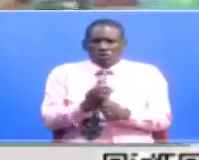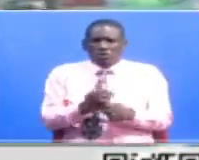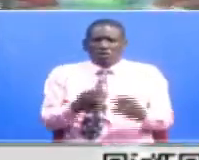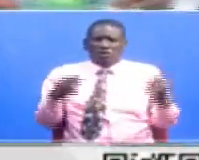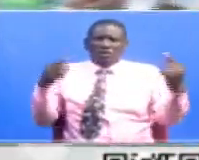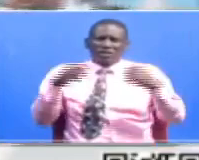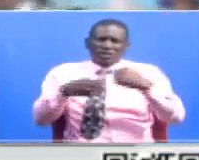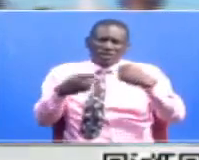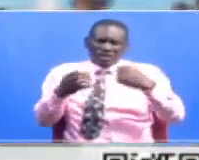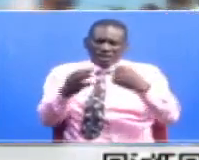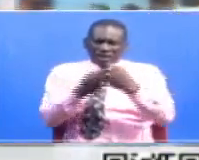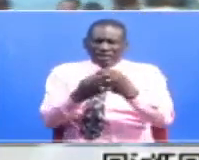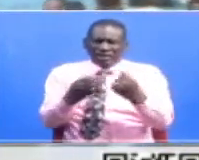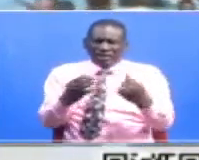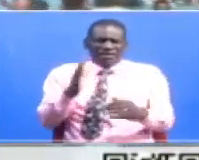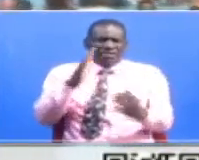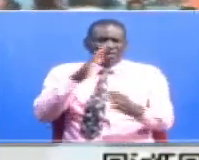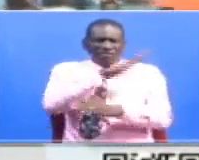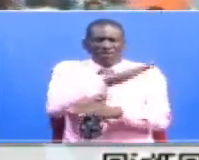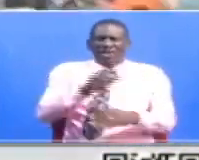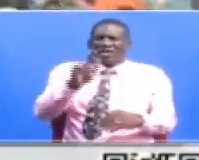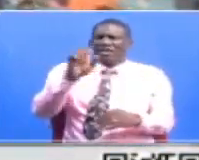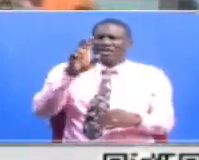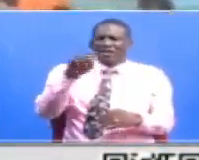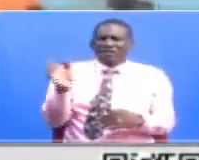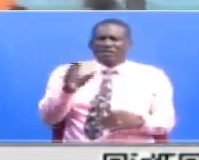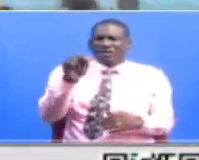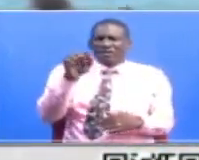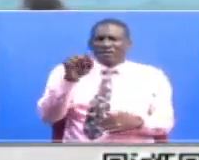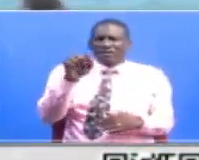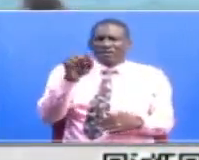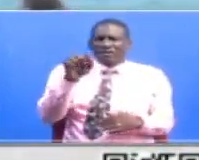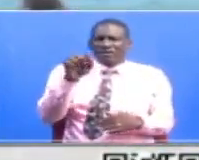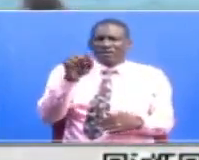hadi saa 2 jioni. Kevin Mutai, NTV, katika kaunti ya Mombasa.